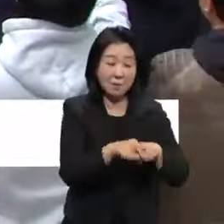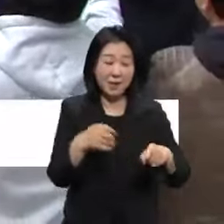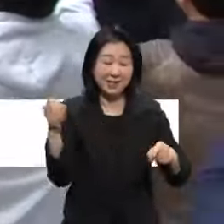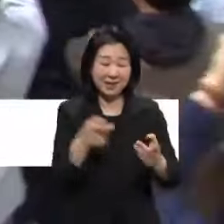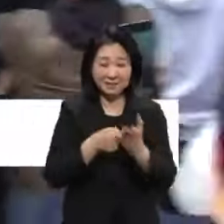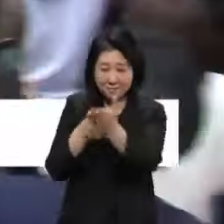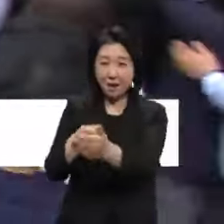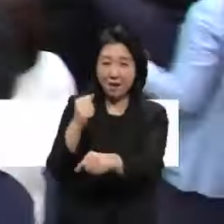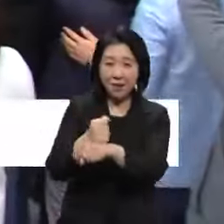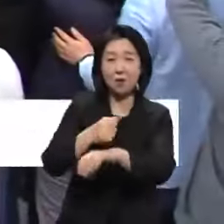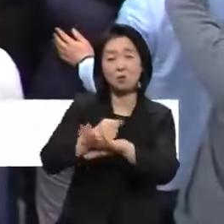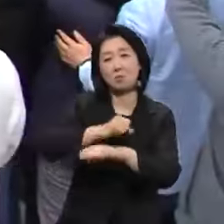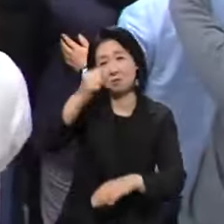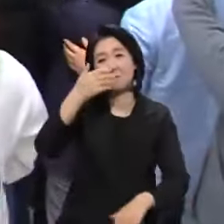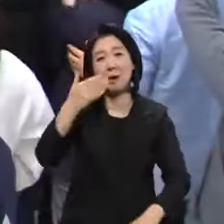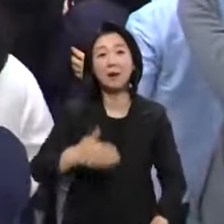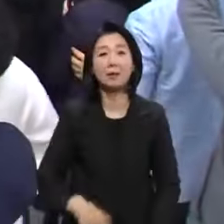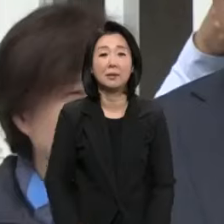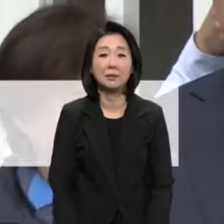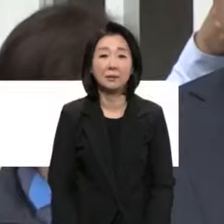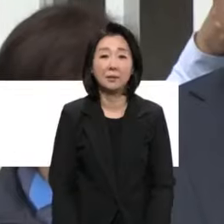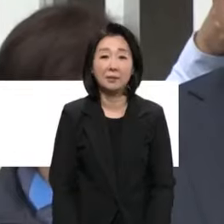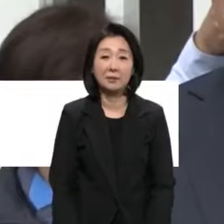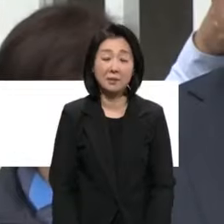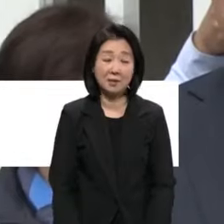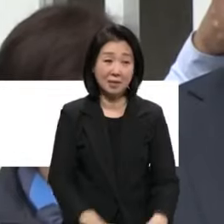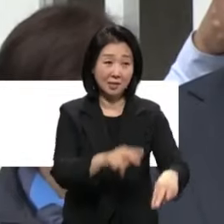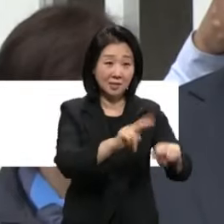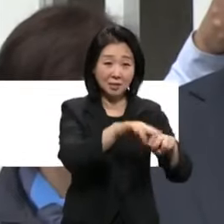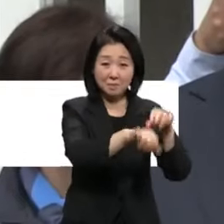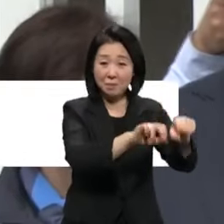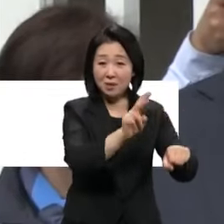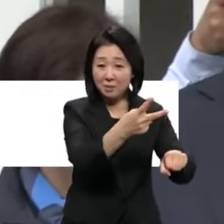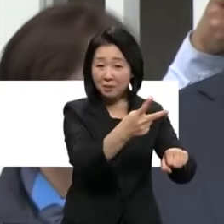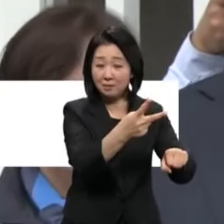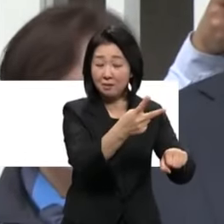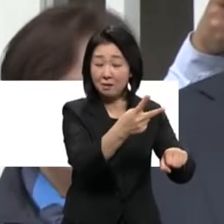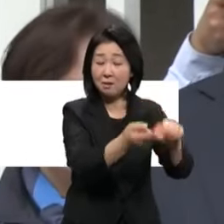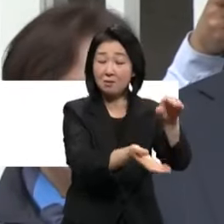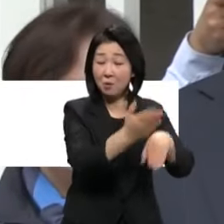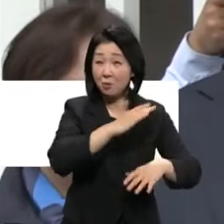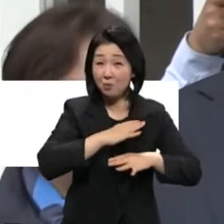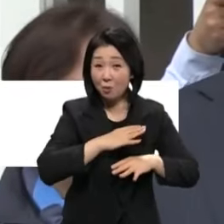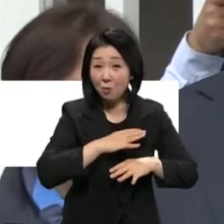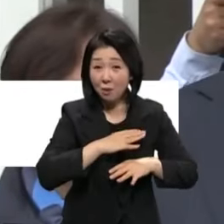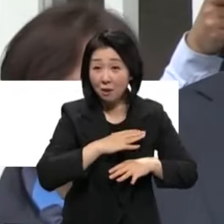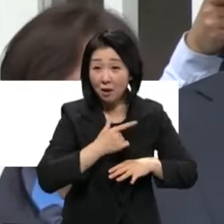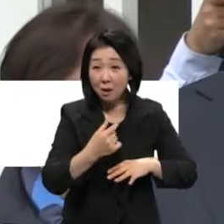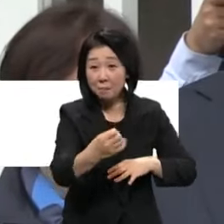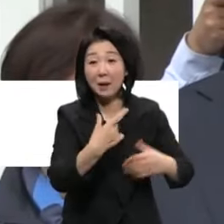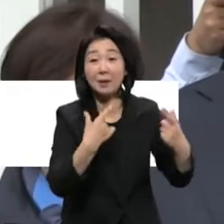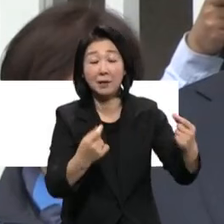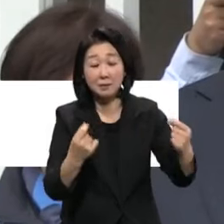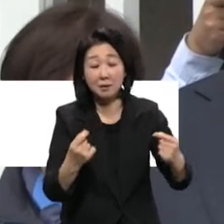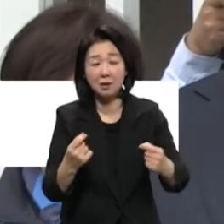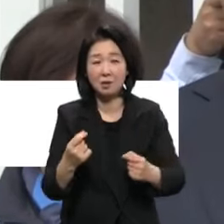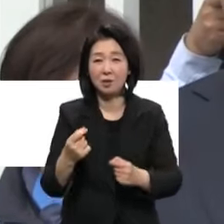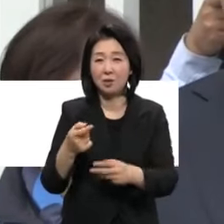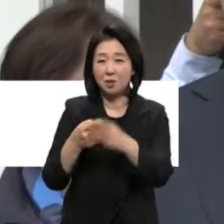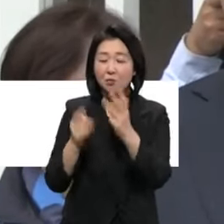발의해 통과시키겠다는 겁니다. 200석을 넘는 것을 두려워하는 사람은 시민께서 말씀하신 것처럼 윤석열,